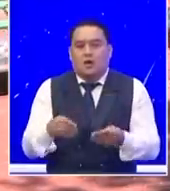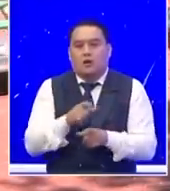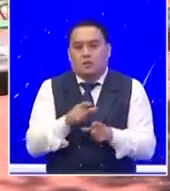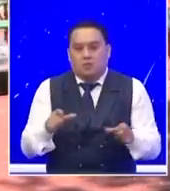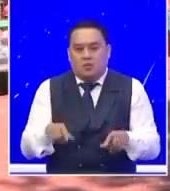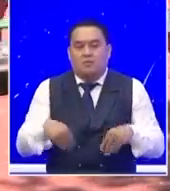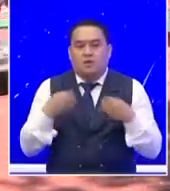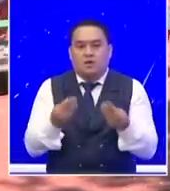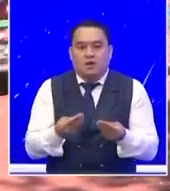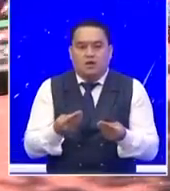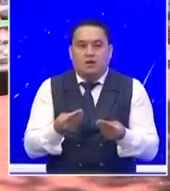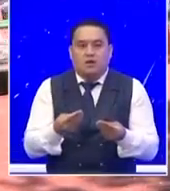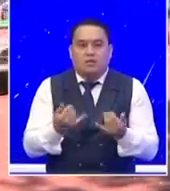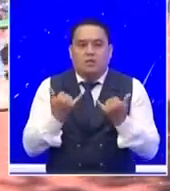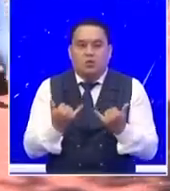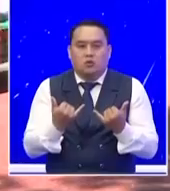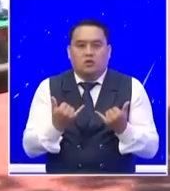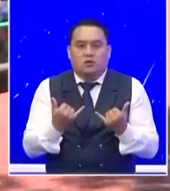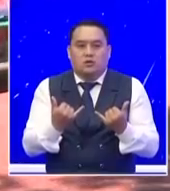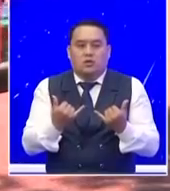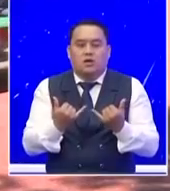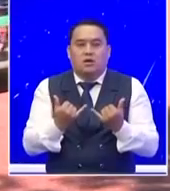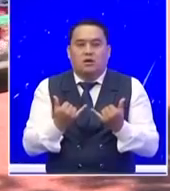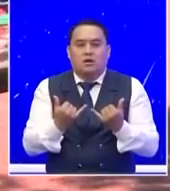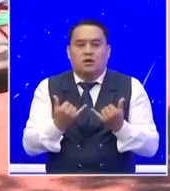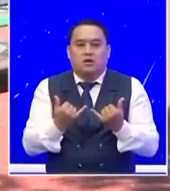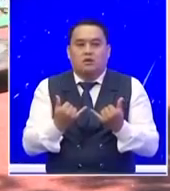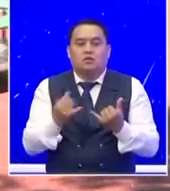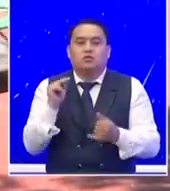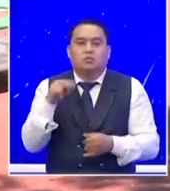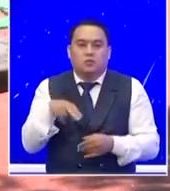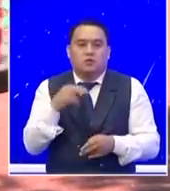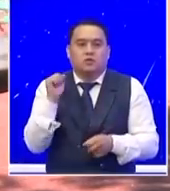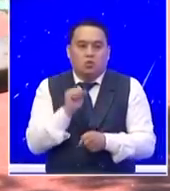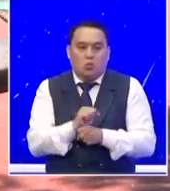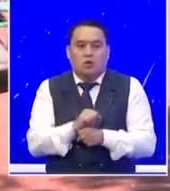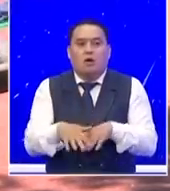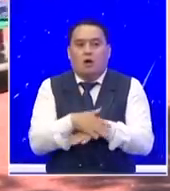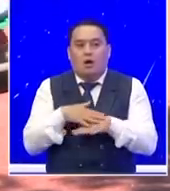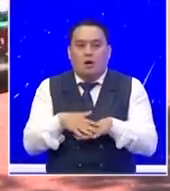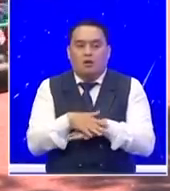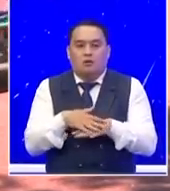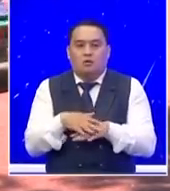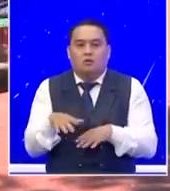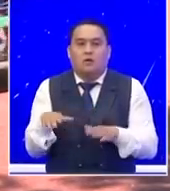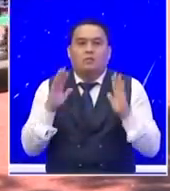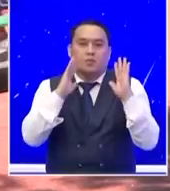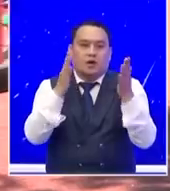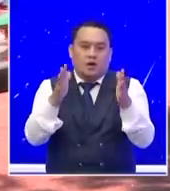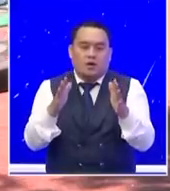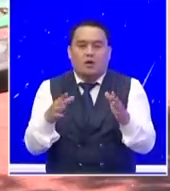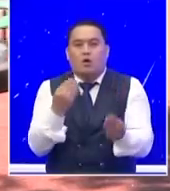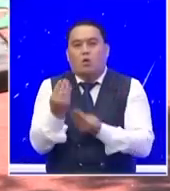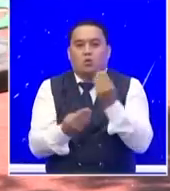тұрғындарының игілігіне біз бүгін табыстадық. Қазір төтенше жағдай тоқтатылды ғой, енді халық мынау саябақтарға, жағалауларға